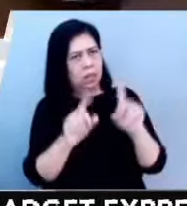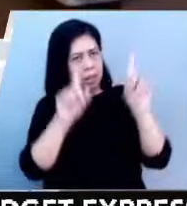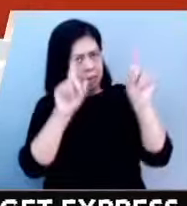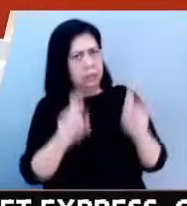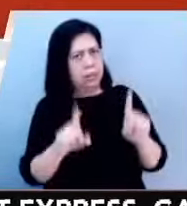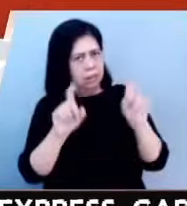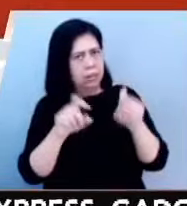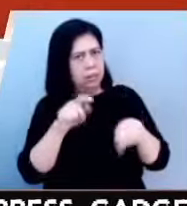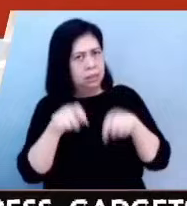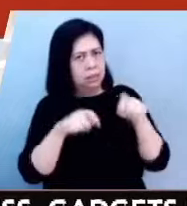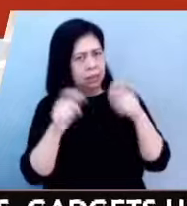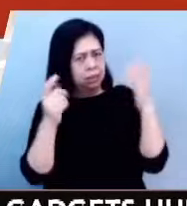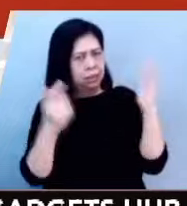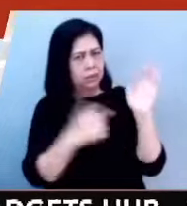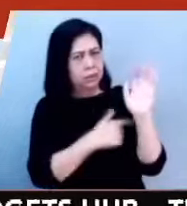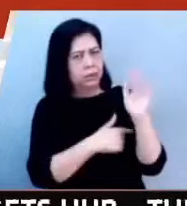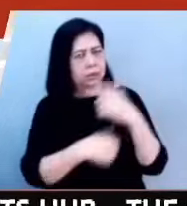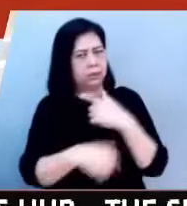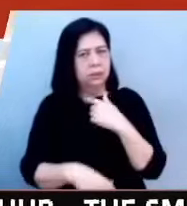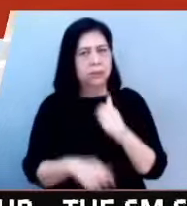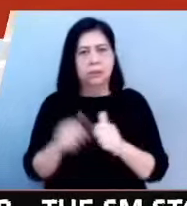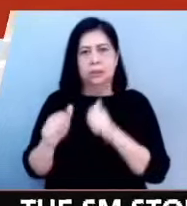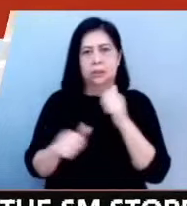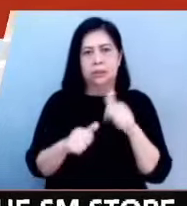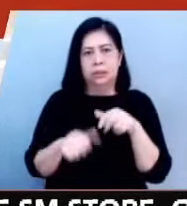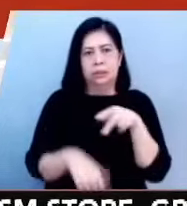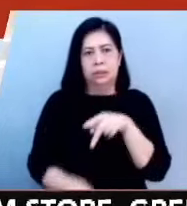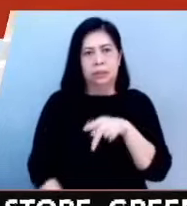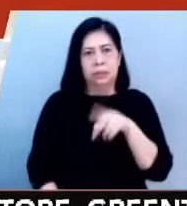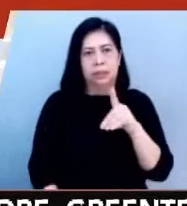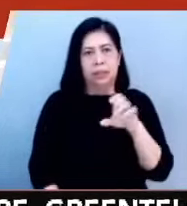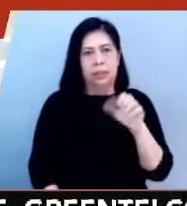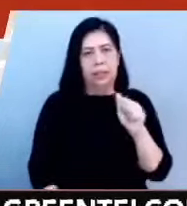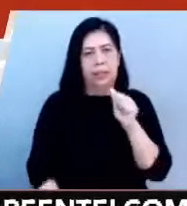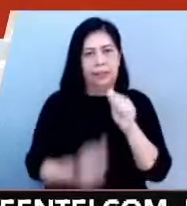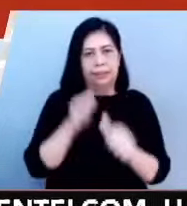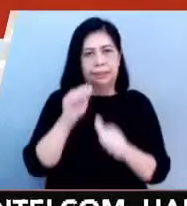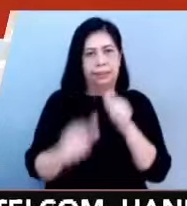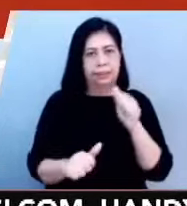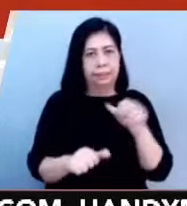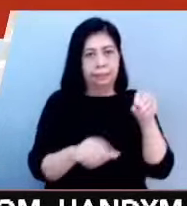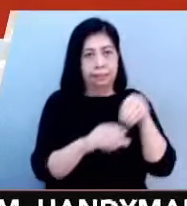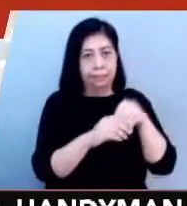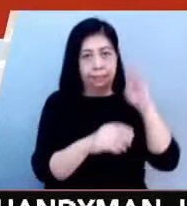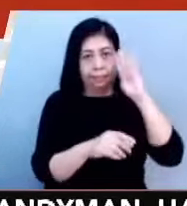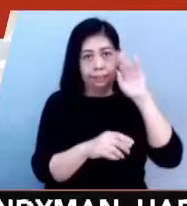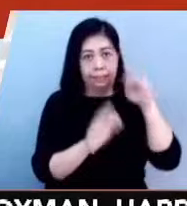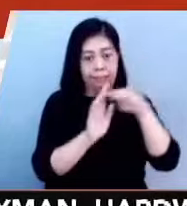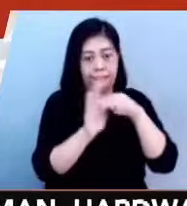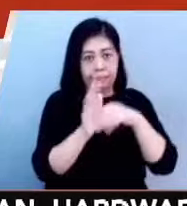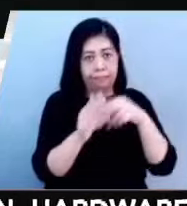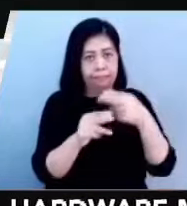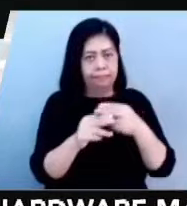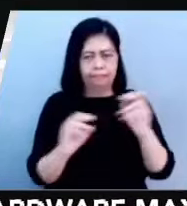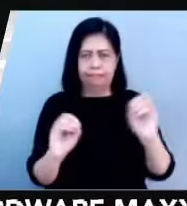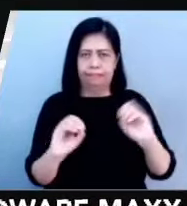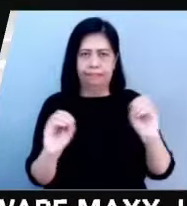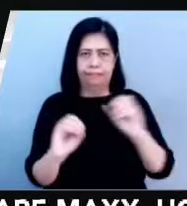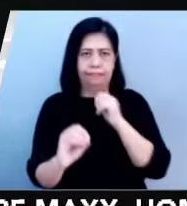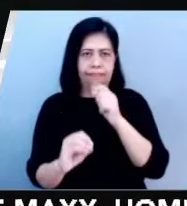dalawa. Itinanggi ng Philippine Drug Enforcement Agency na nasa watchlist nila si Pangulong Marcos.